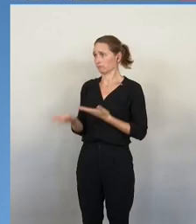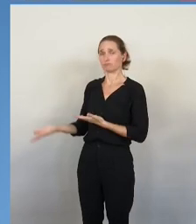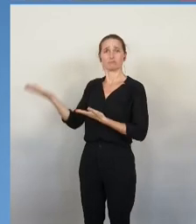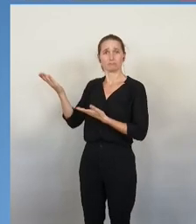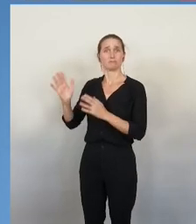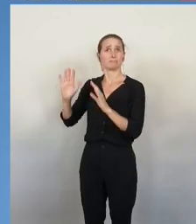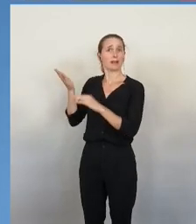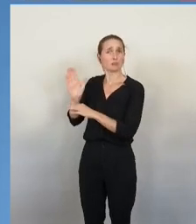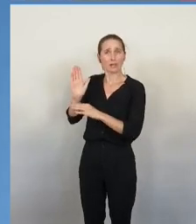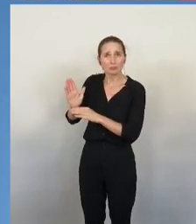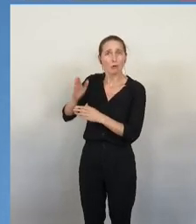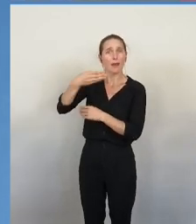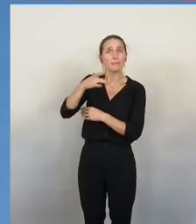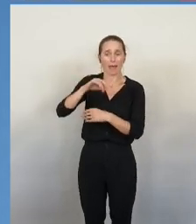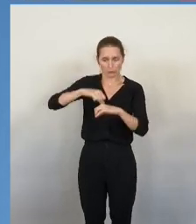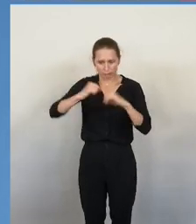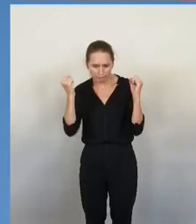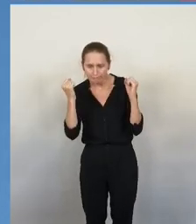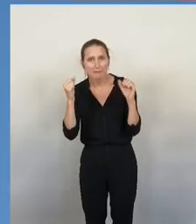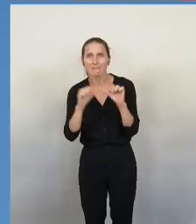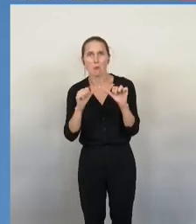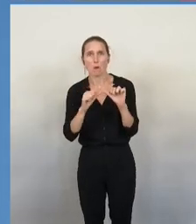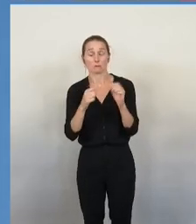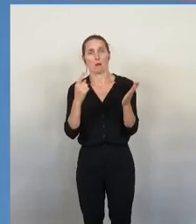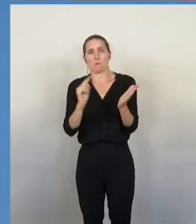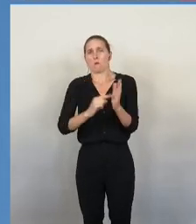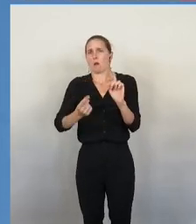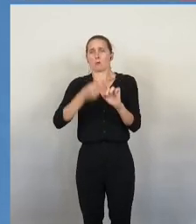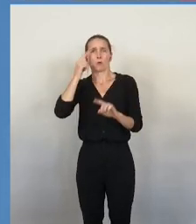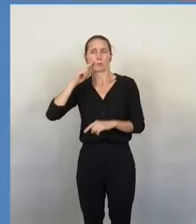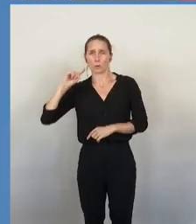habitantes des lieux tellement importants pour toutes et tous